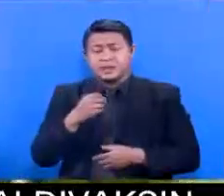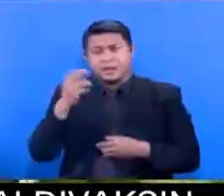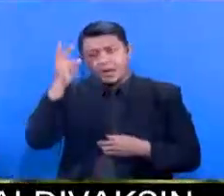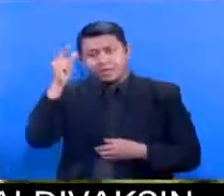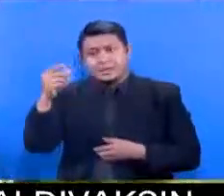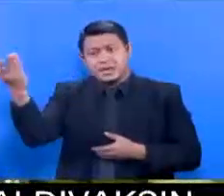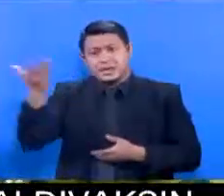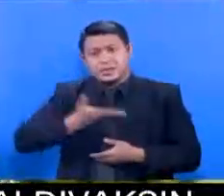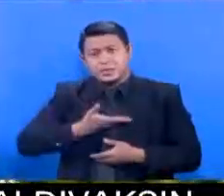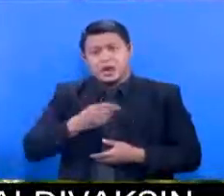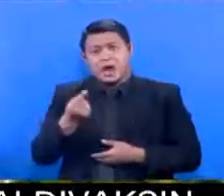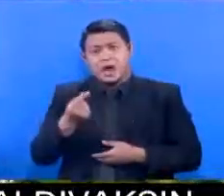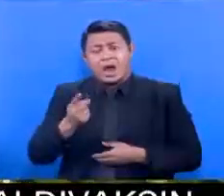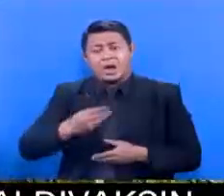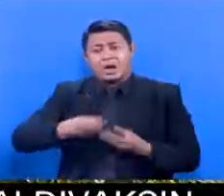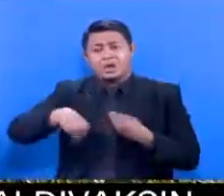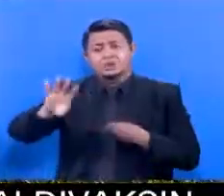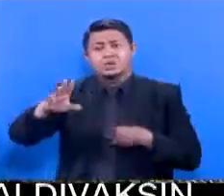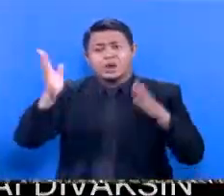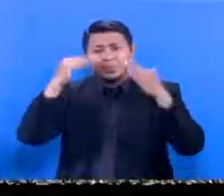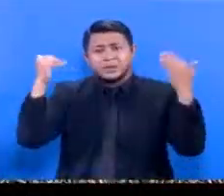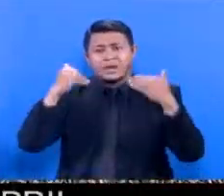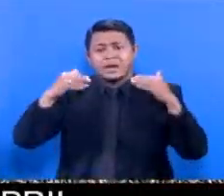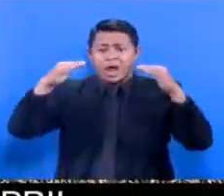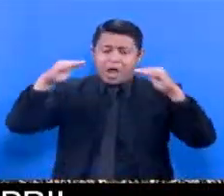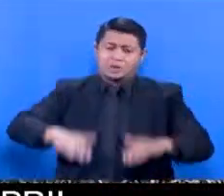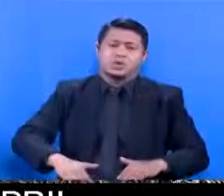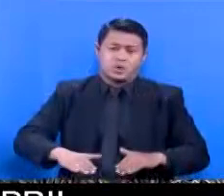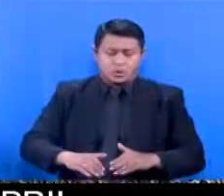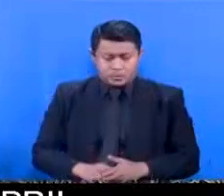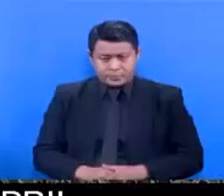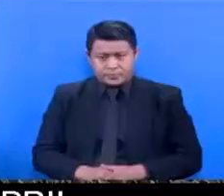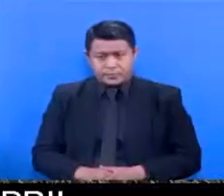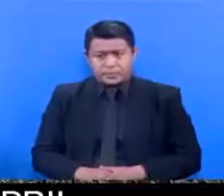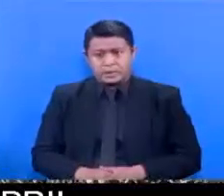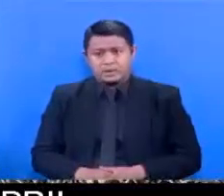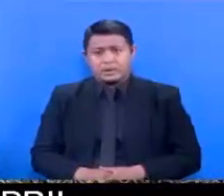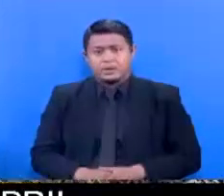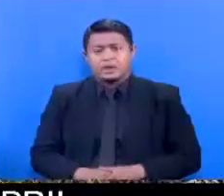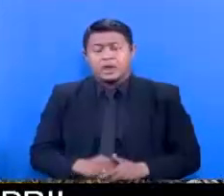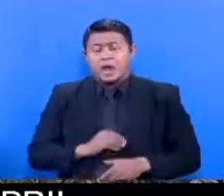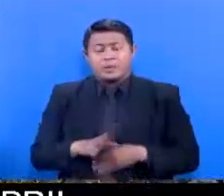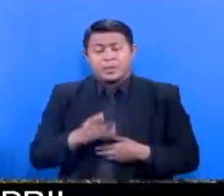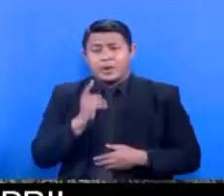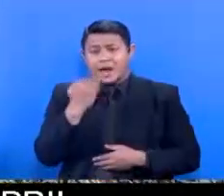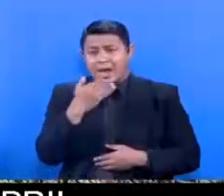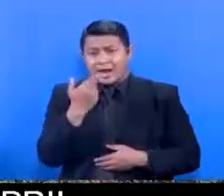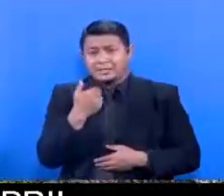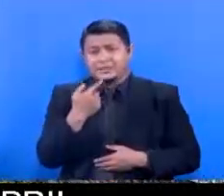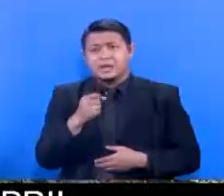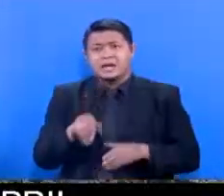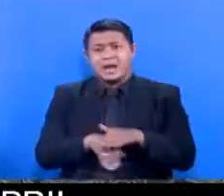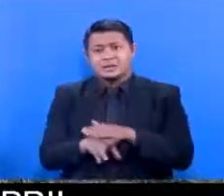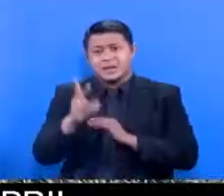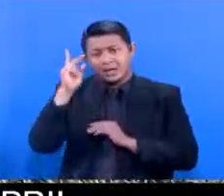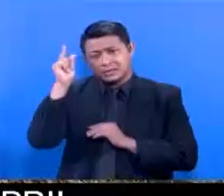impor kerap membuat harga jual di tingkat petani menjadi anjlok ia menegaskan Apapun alasan pemerintah yang mendasari